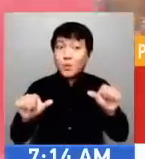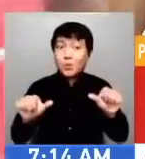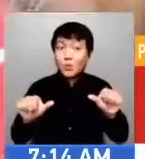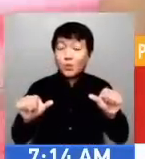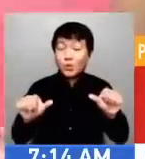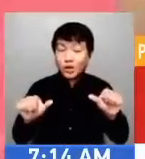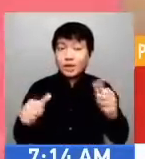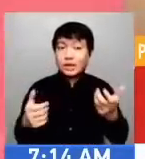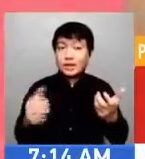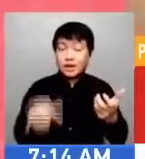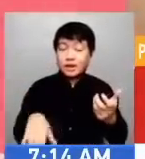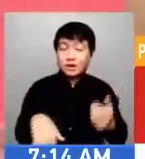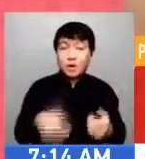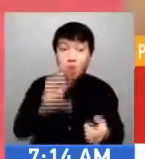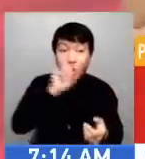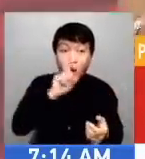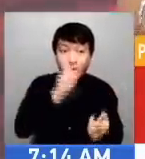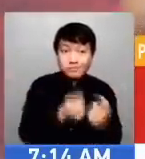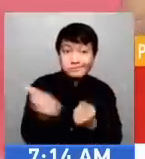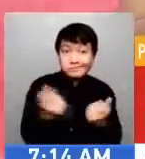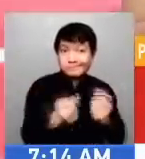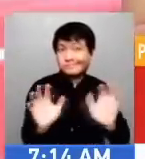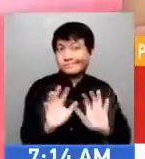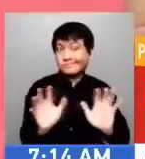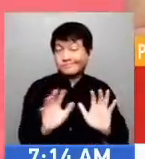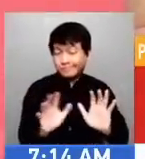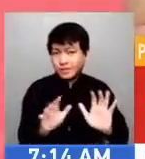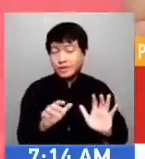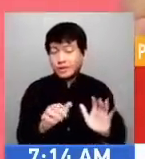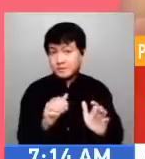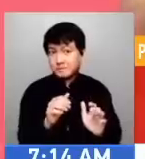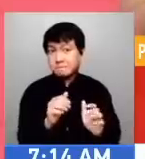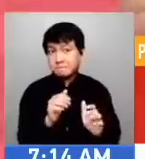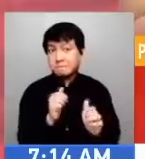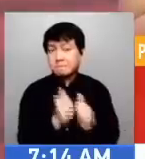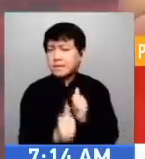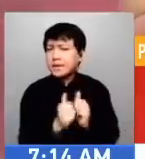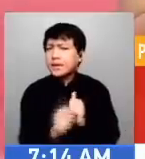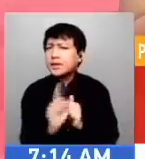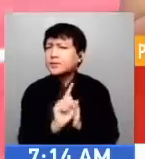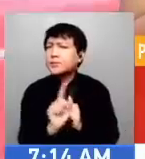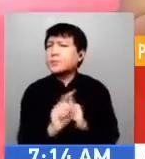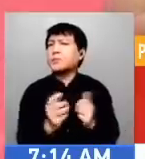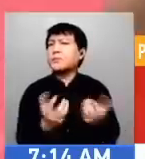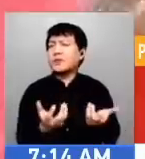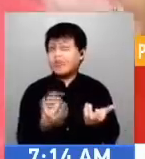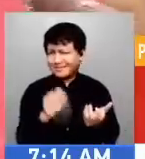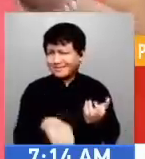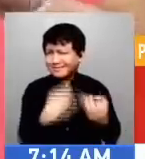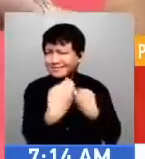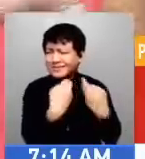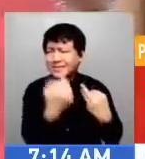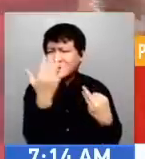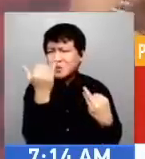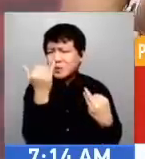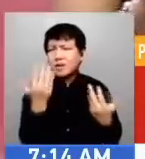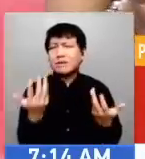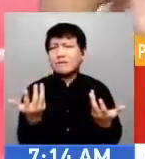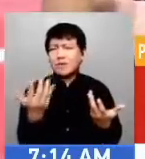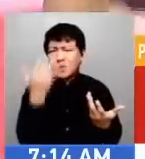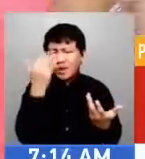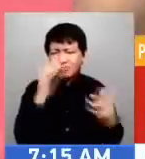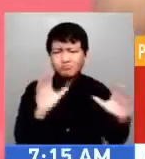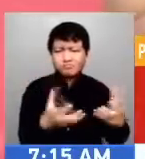jeep, ng mga hari ng kalsada. Maaari lang po bang pakidetalye kung bakit humantong pa sa ganito? Dahil